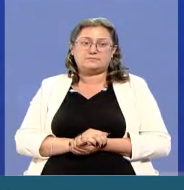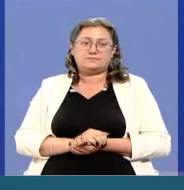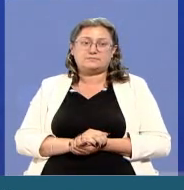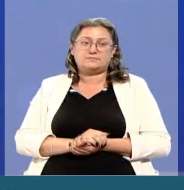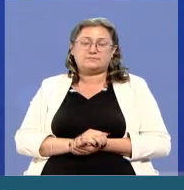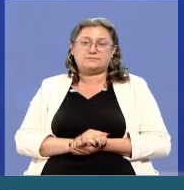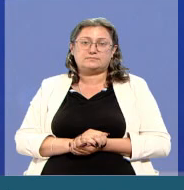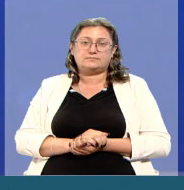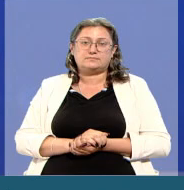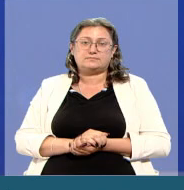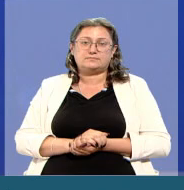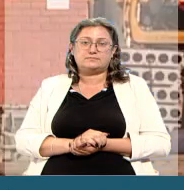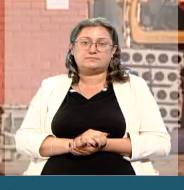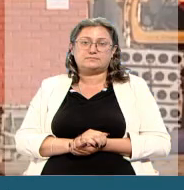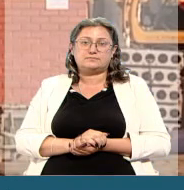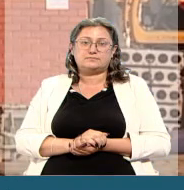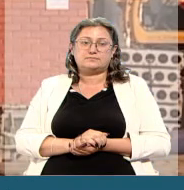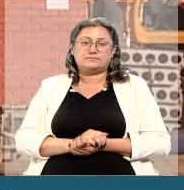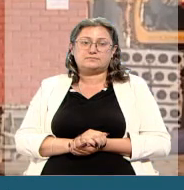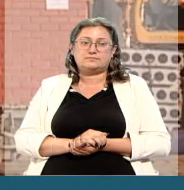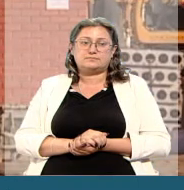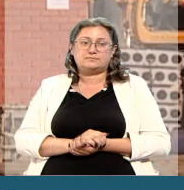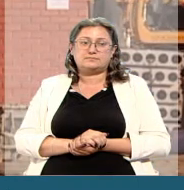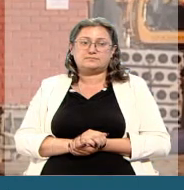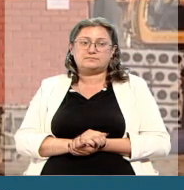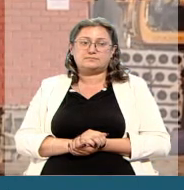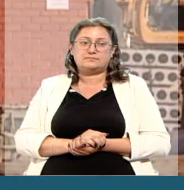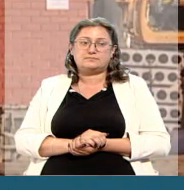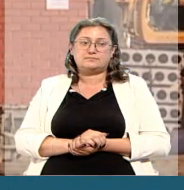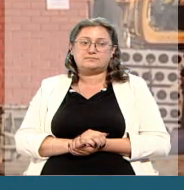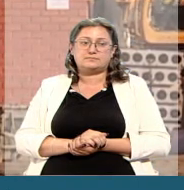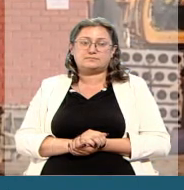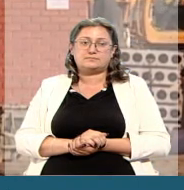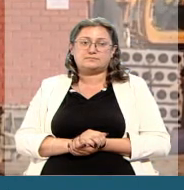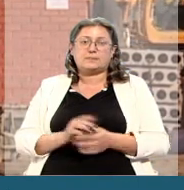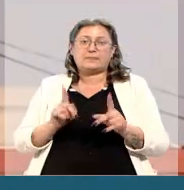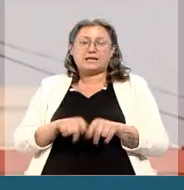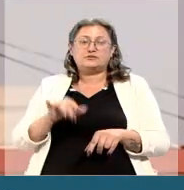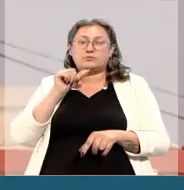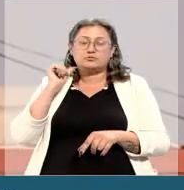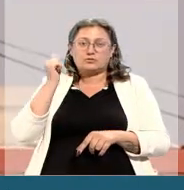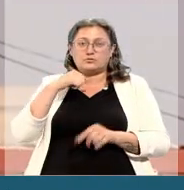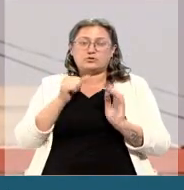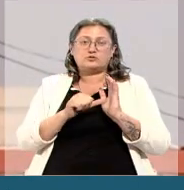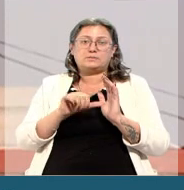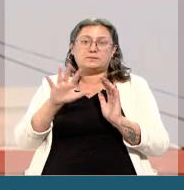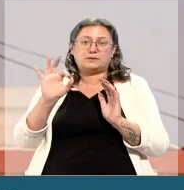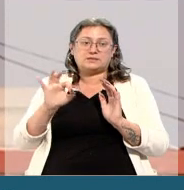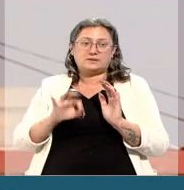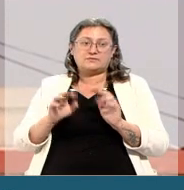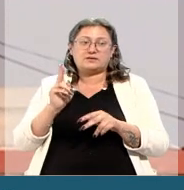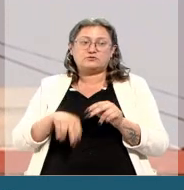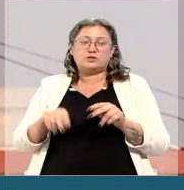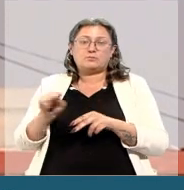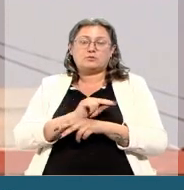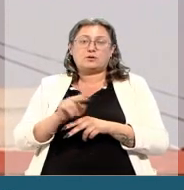жобалық сметалық құжаттары дайындалып жатыр. Жалпы ауданда құрылыс жұмыстары да алға басып келеді. Биыл аудандық амбулатория мен 2 фельдшерлік